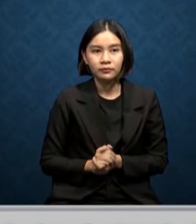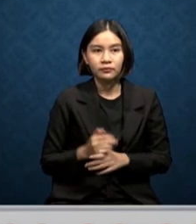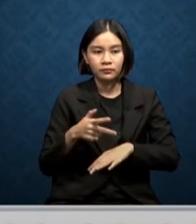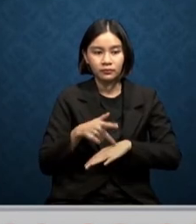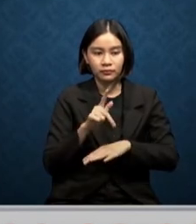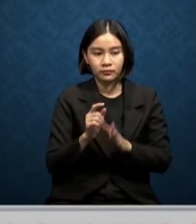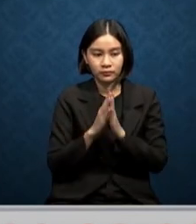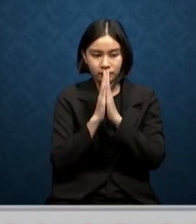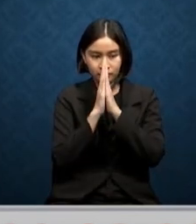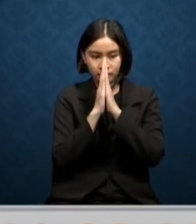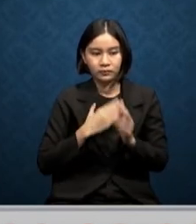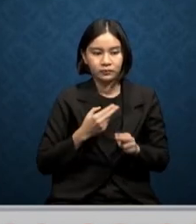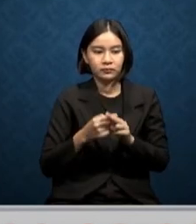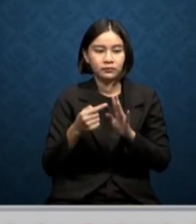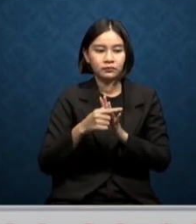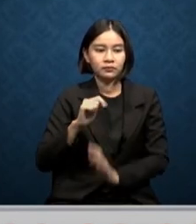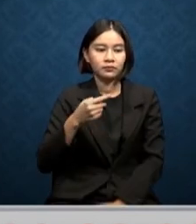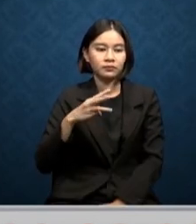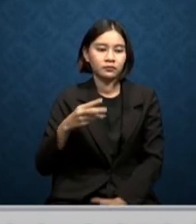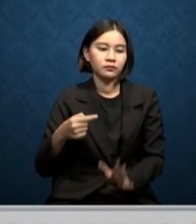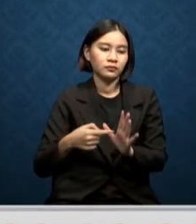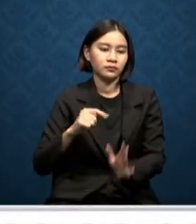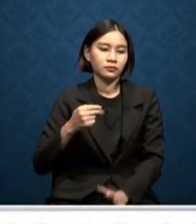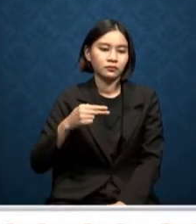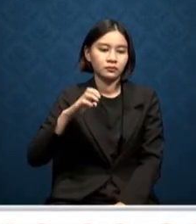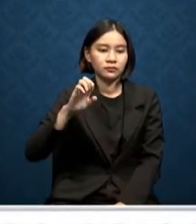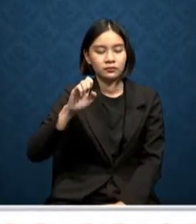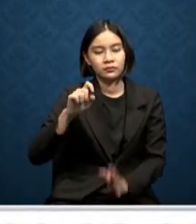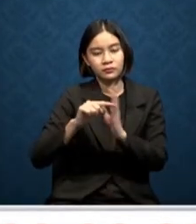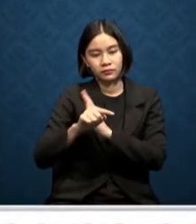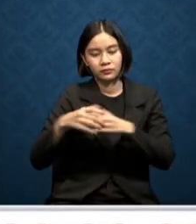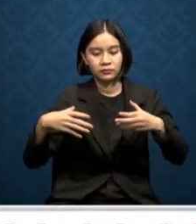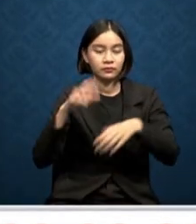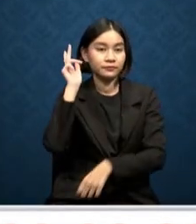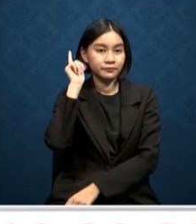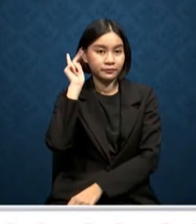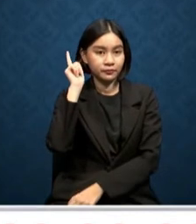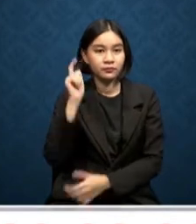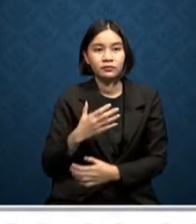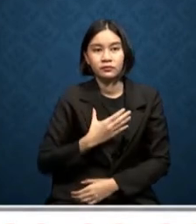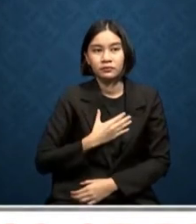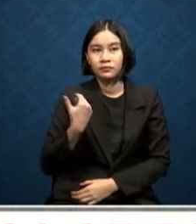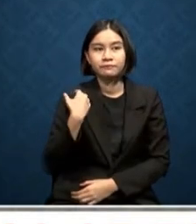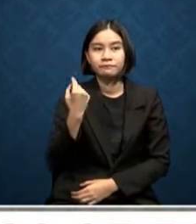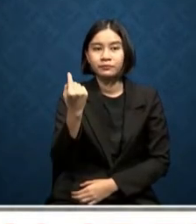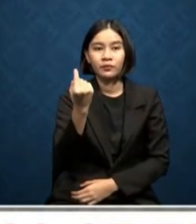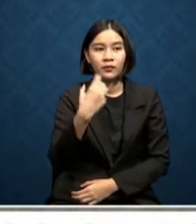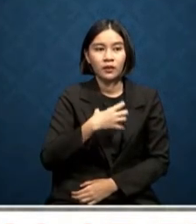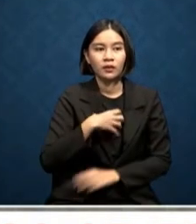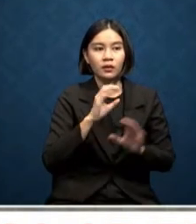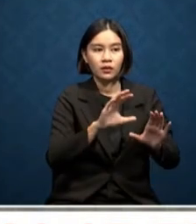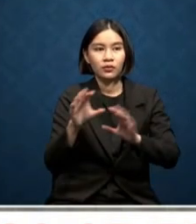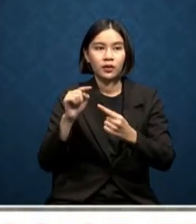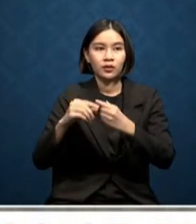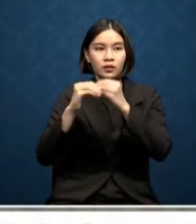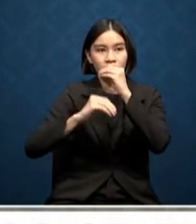เรียนท่านประธานสภาที่เคารพผมเทวิตมณีฉายสมาชิกวุฒิสภากลุ่มสื่อสารมวลชนจังหวัดสมุทรสงครามครับผมมีประเด็นเดียวนะครับที่อยากจะฝากไปทาง